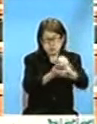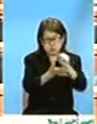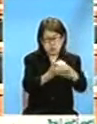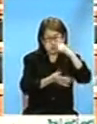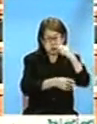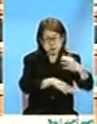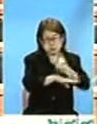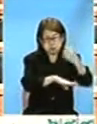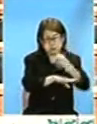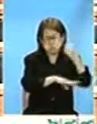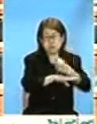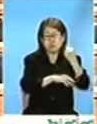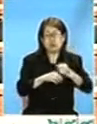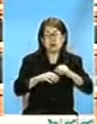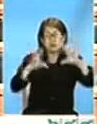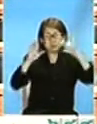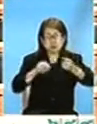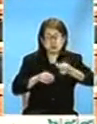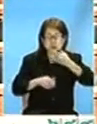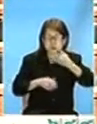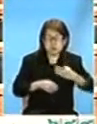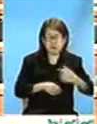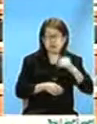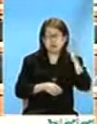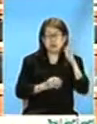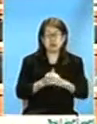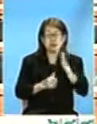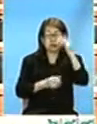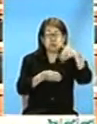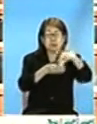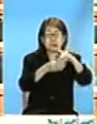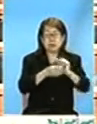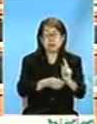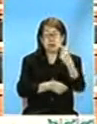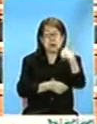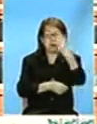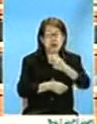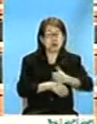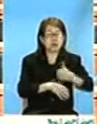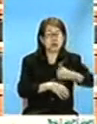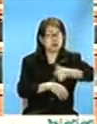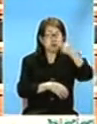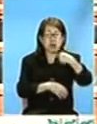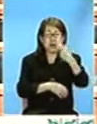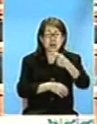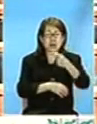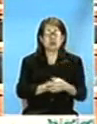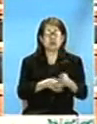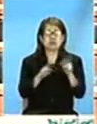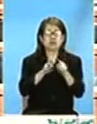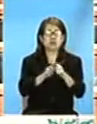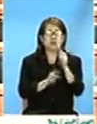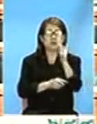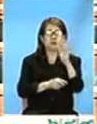มไม่เชื่อว่าถ้าปล่อยให้มีการเลือกตั้งต่อไปใครจะผูกขาดได้ยาวนานแม้แต่พื้นที่แคบๆอย่างอบ